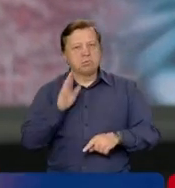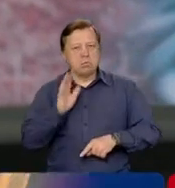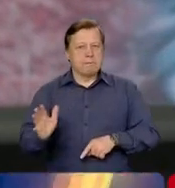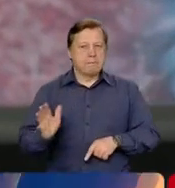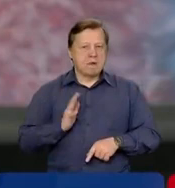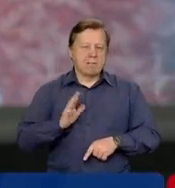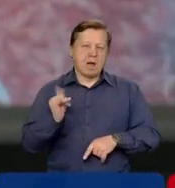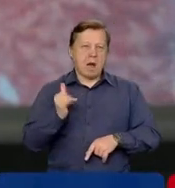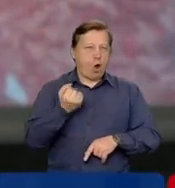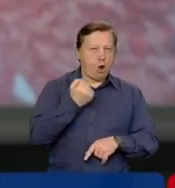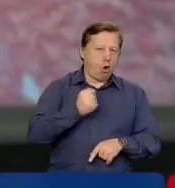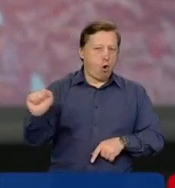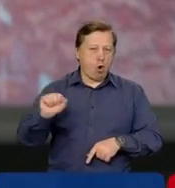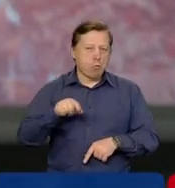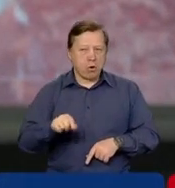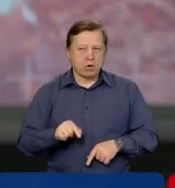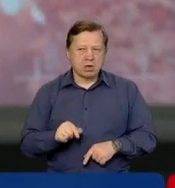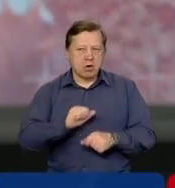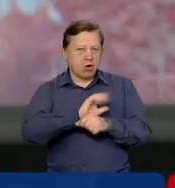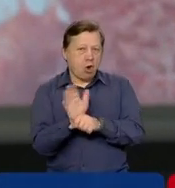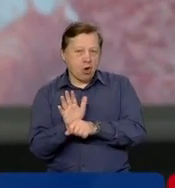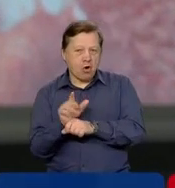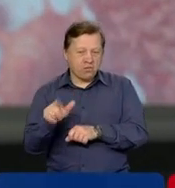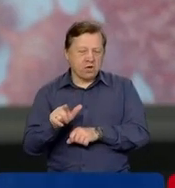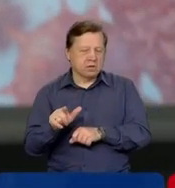jakiejś odporności na koronawirusa SARS-CoV-2.